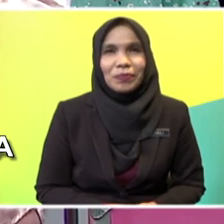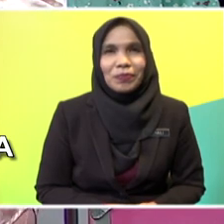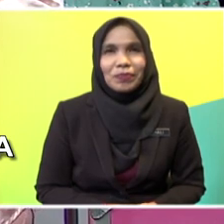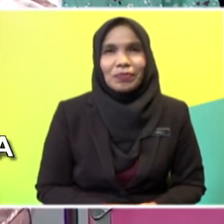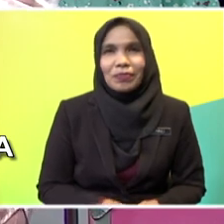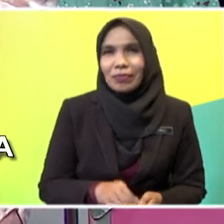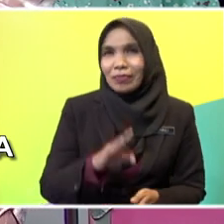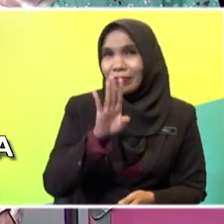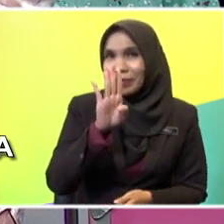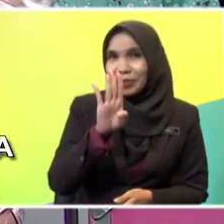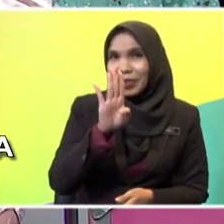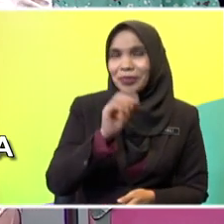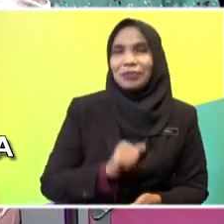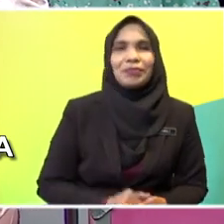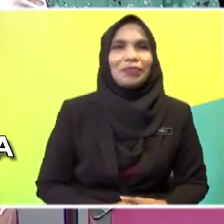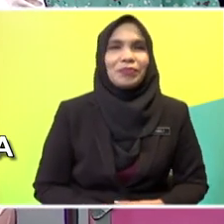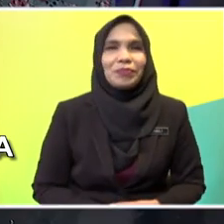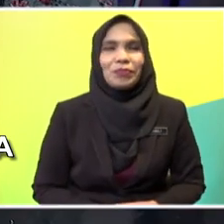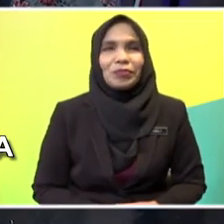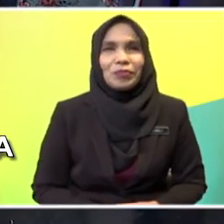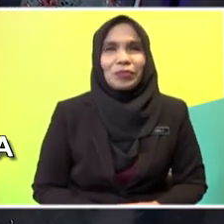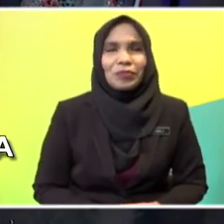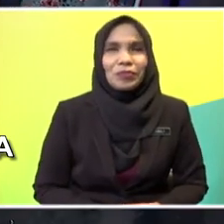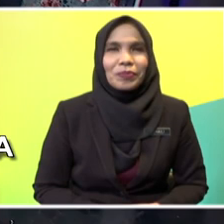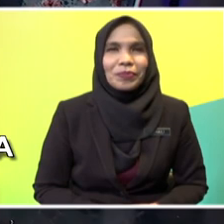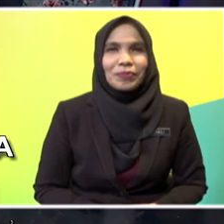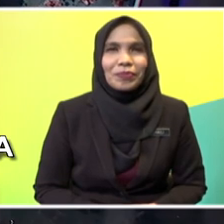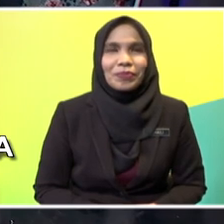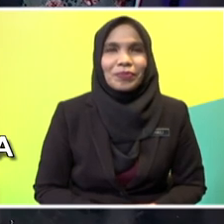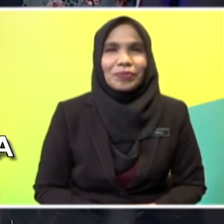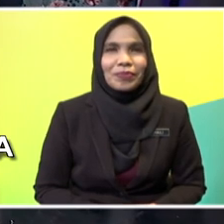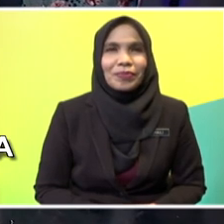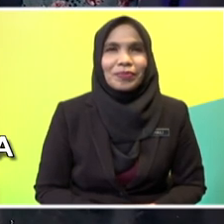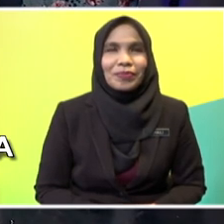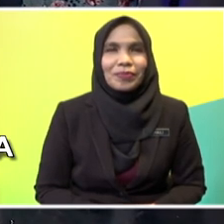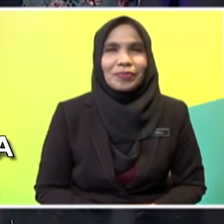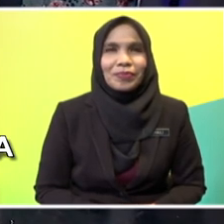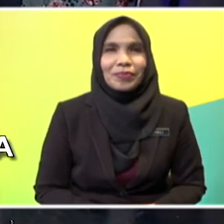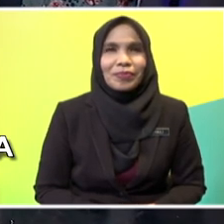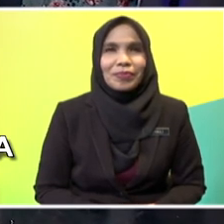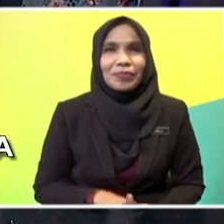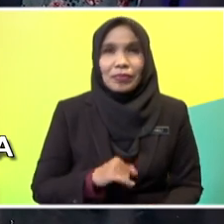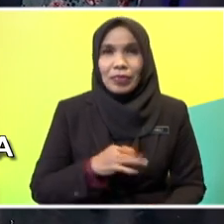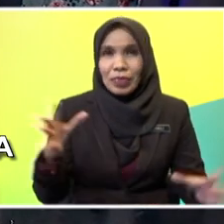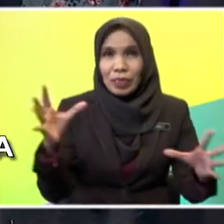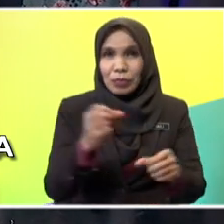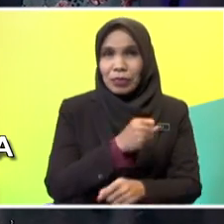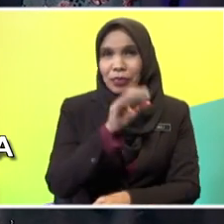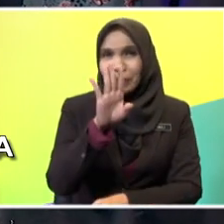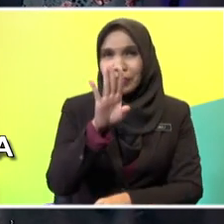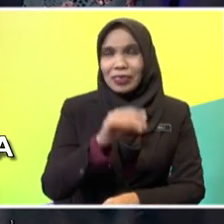B. Okey, B. Oh, pandai Kak Rina. Ambil okay, B. B di mana? B di mana? Saya dapat B, Cikgu. Tak rancang